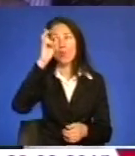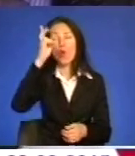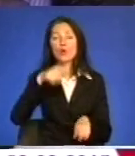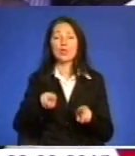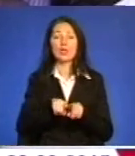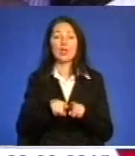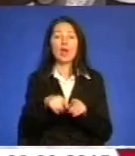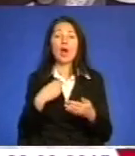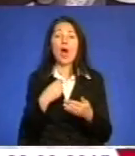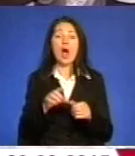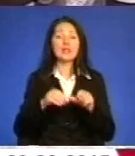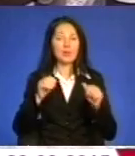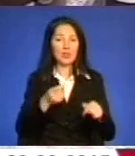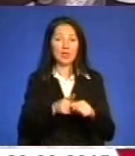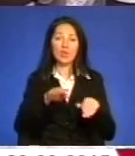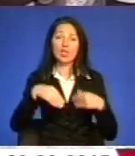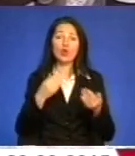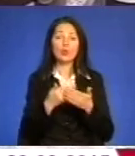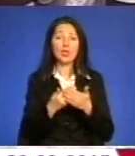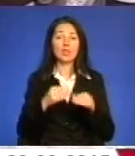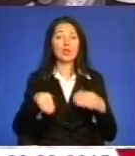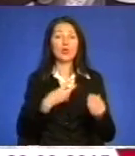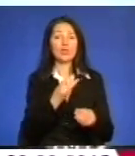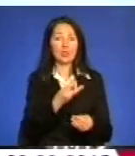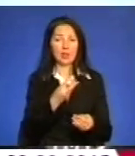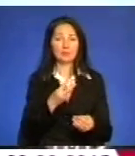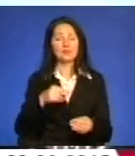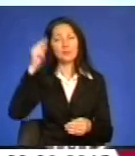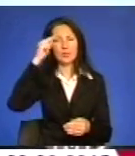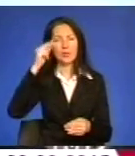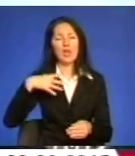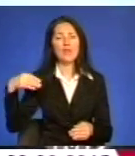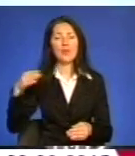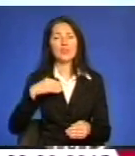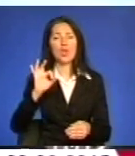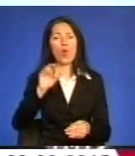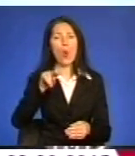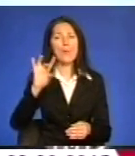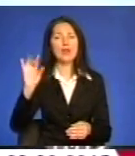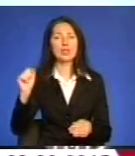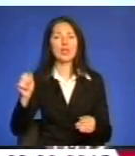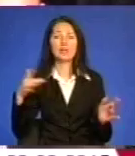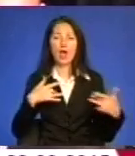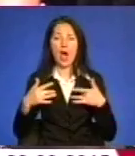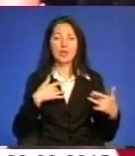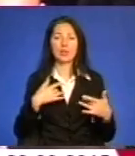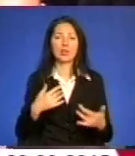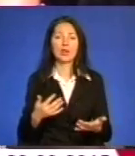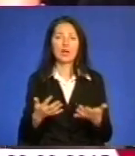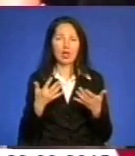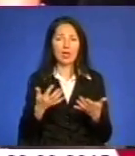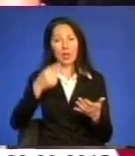і дають нам натхнення. Соломія Крушельницька навчалася у Львівському оперному театрі. Визнання здобула в Італії.